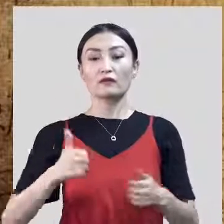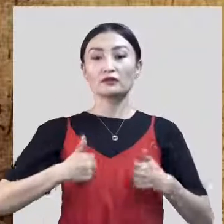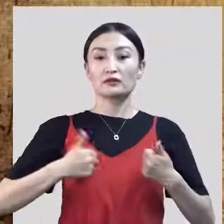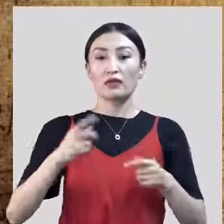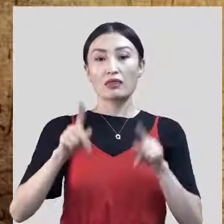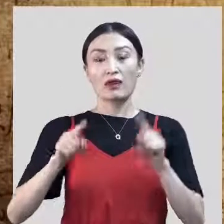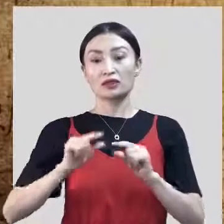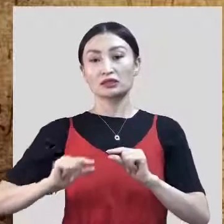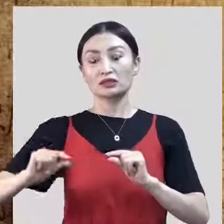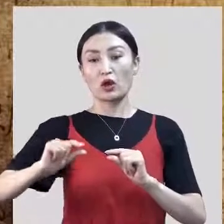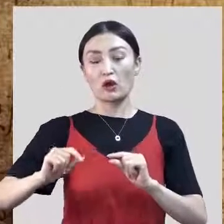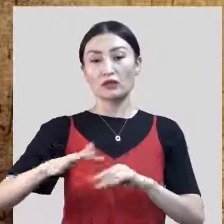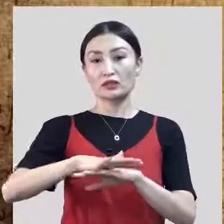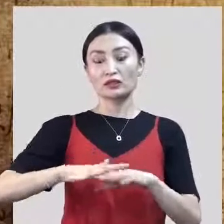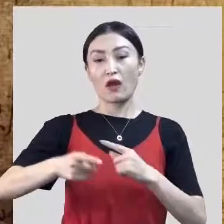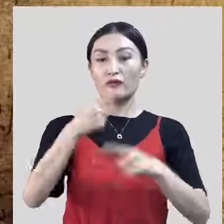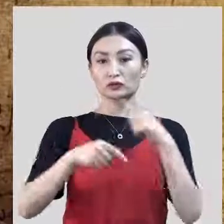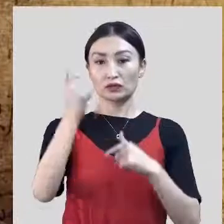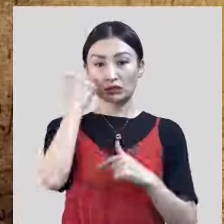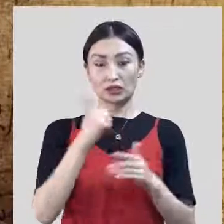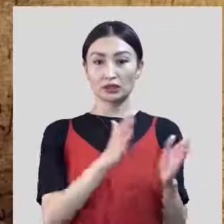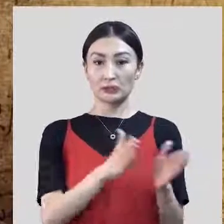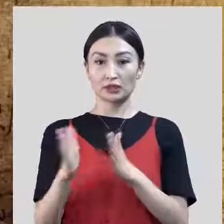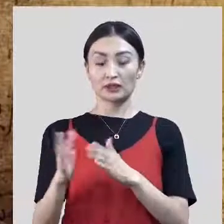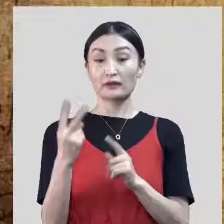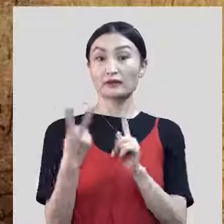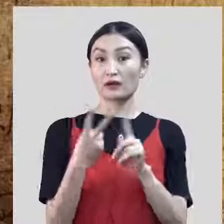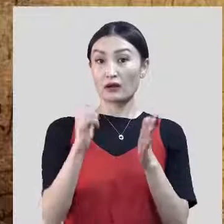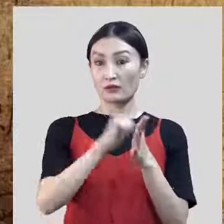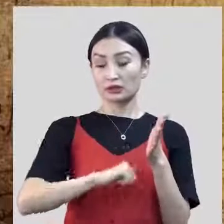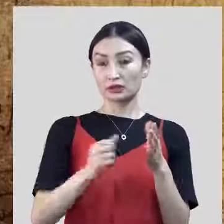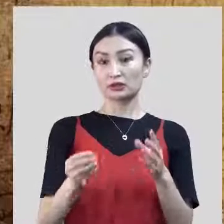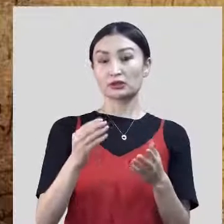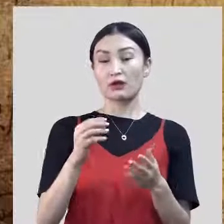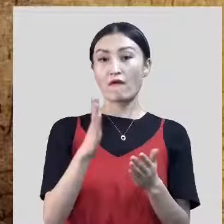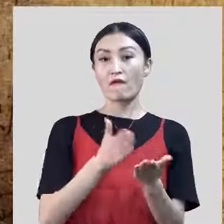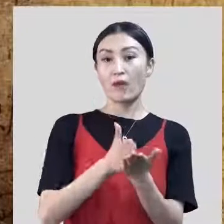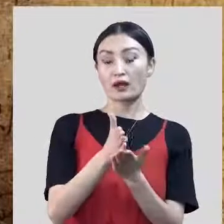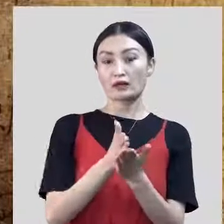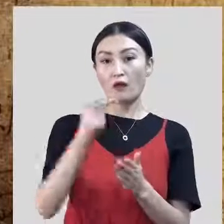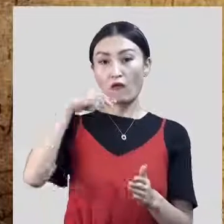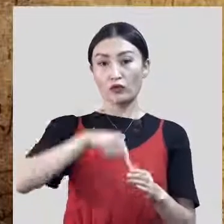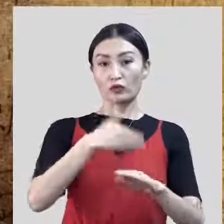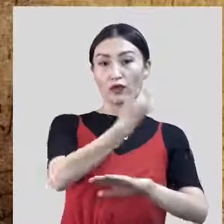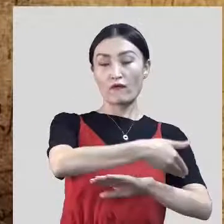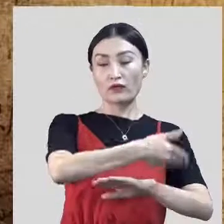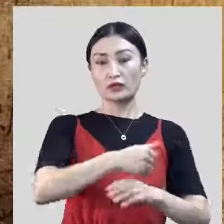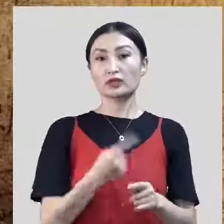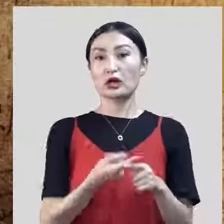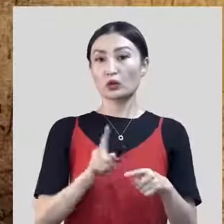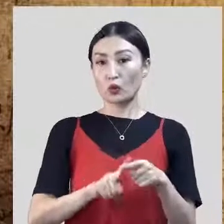слоев населения вернут старые порядки вторая причина включалась в политике внутренней и внешней